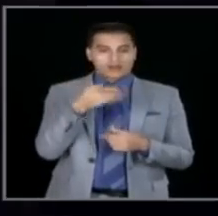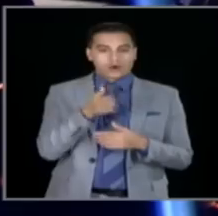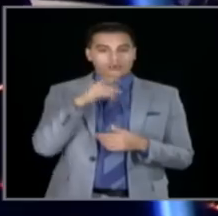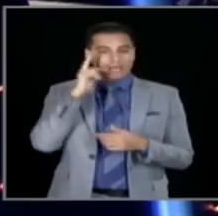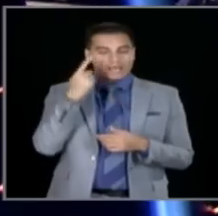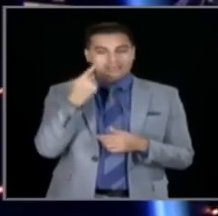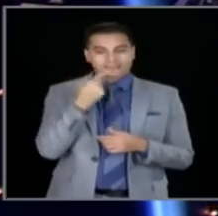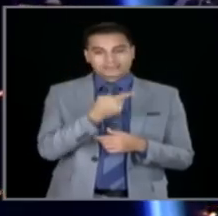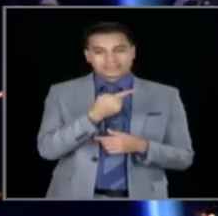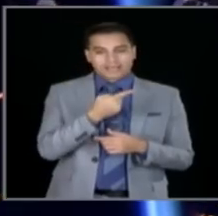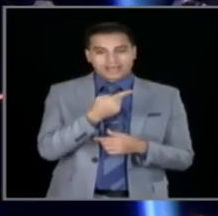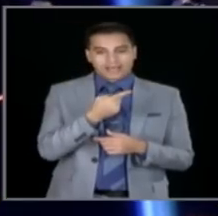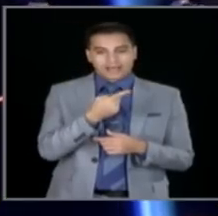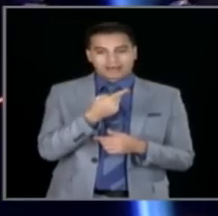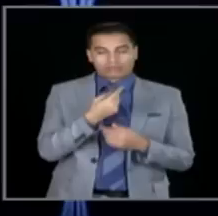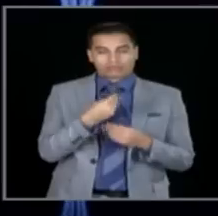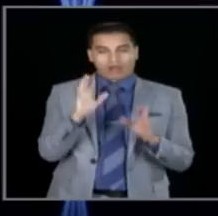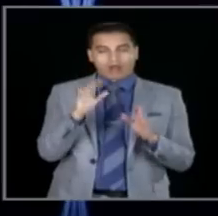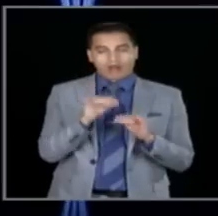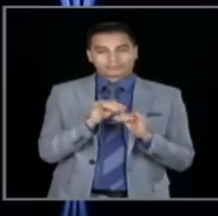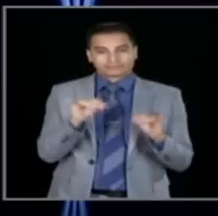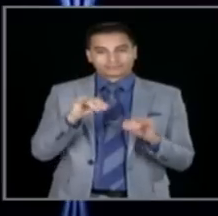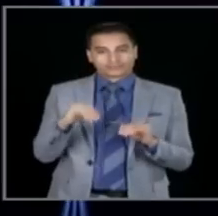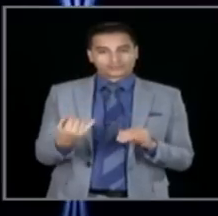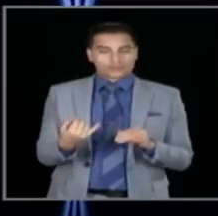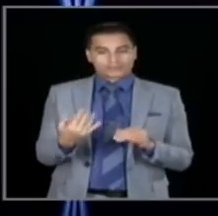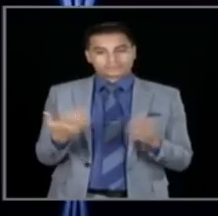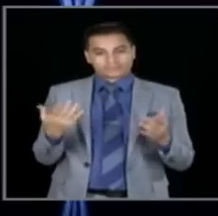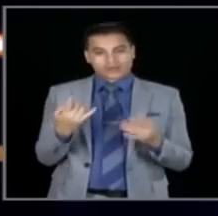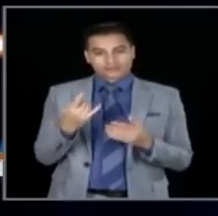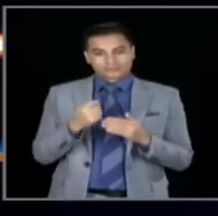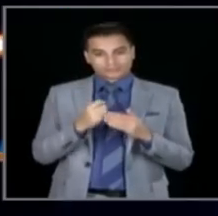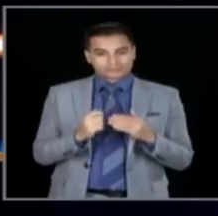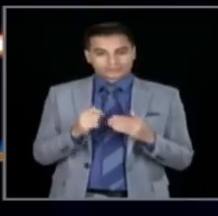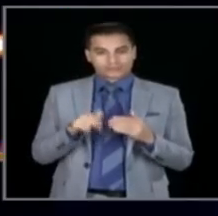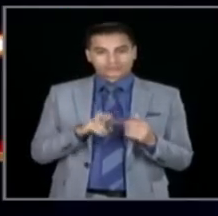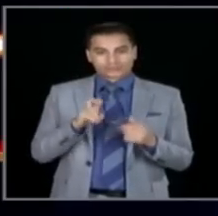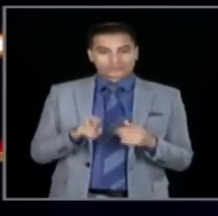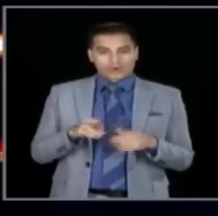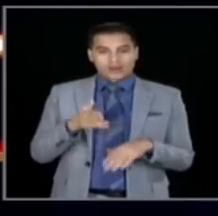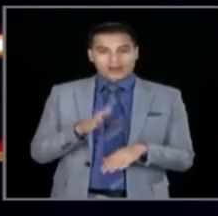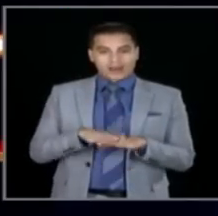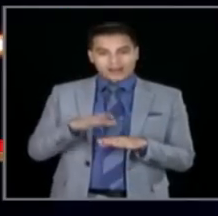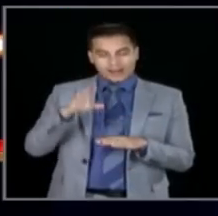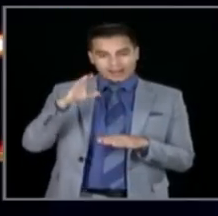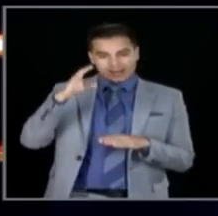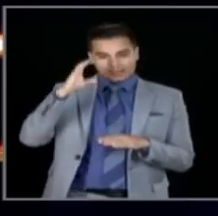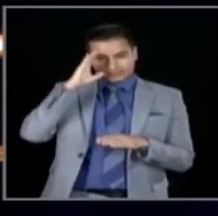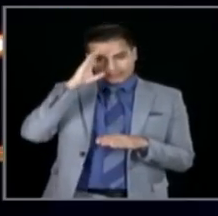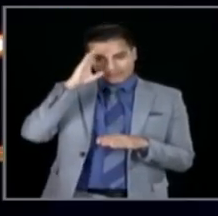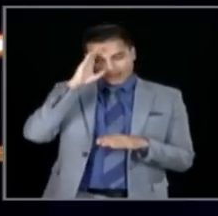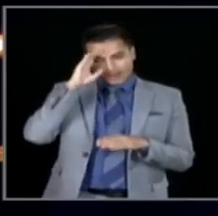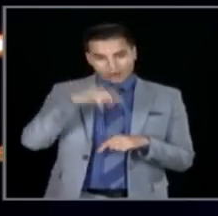الحوت الأزرق ضاع منكم جوكر 10. سؤال للزمالك، وحان